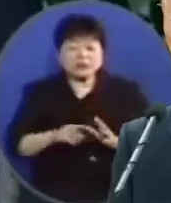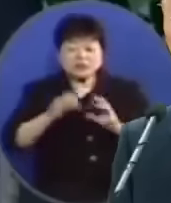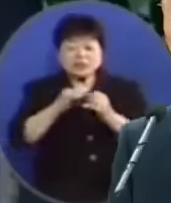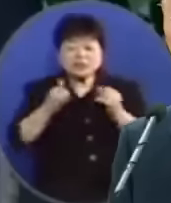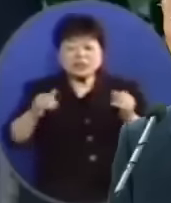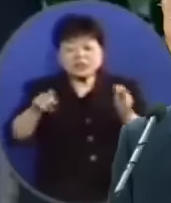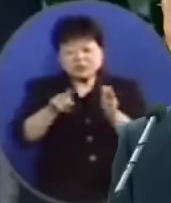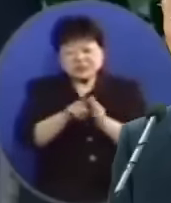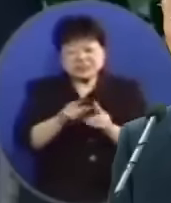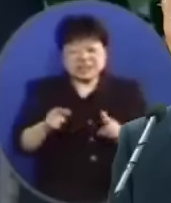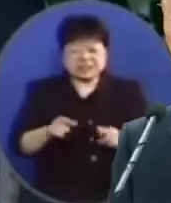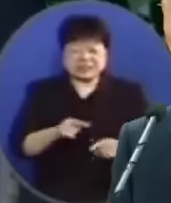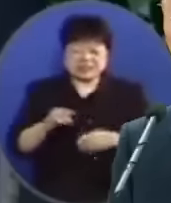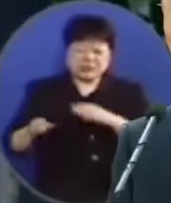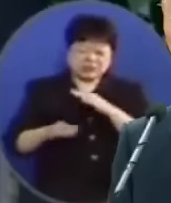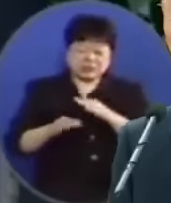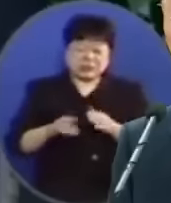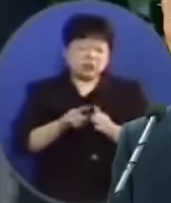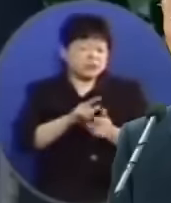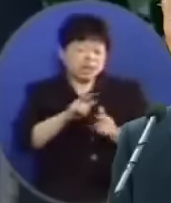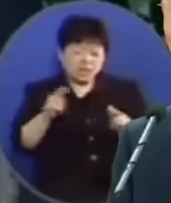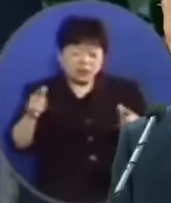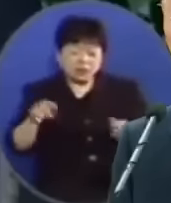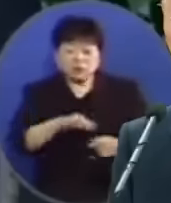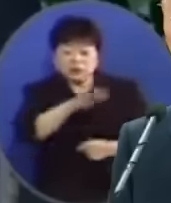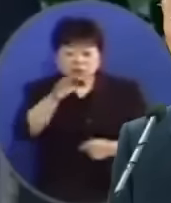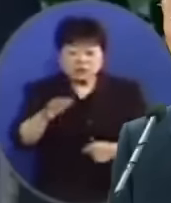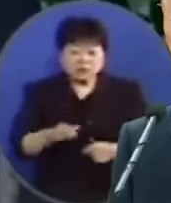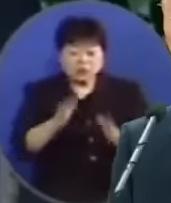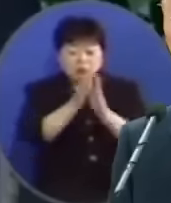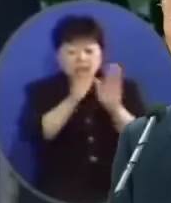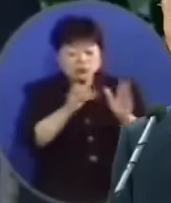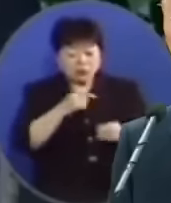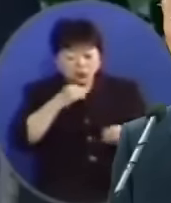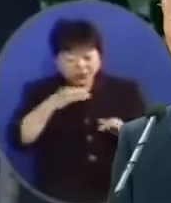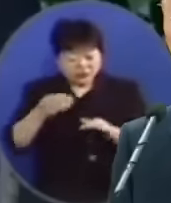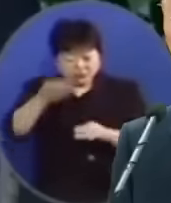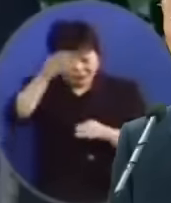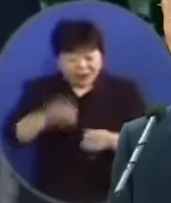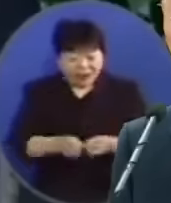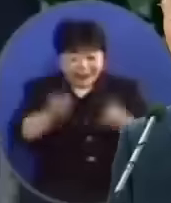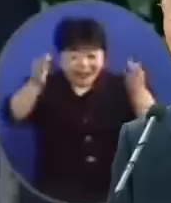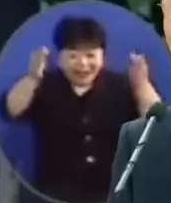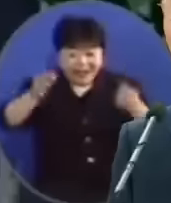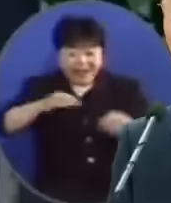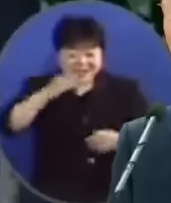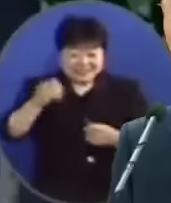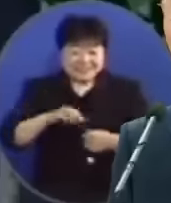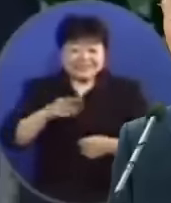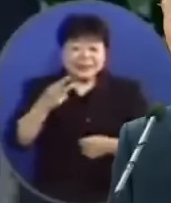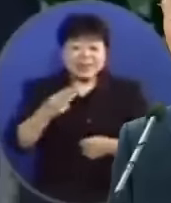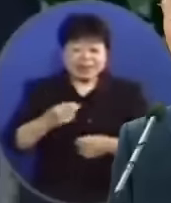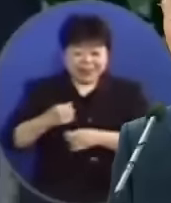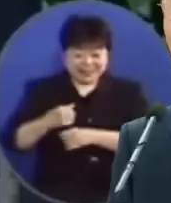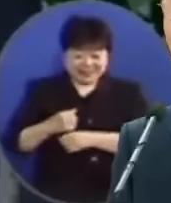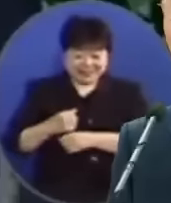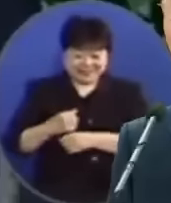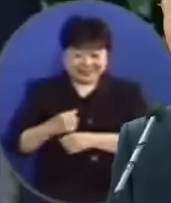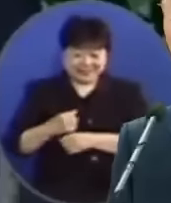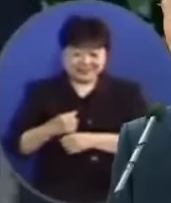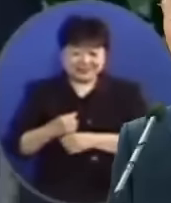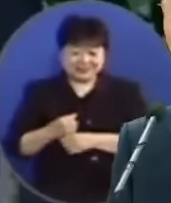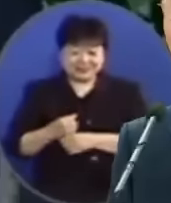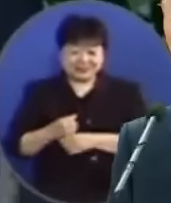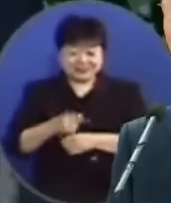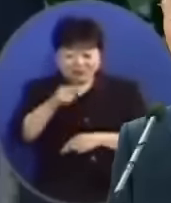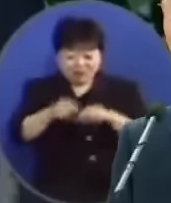사람들은 세상에 그런 엉터리가 어디 있느냐. 우리는 모세가 홍해수로를 갈라서 이스라엘 300만 백성이 마른 땅같이